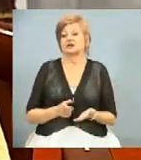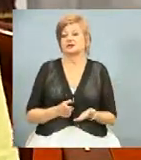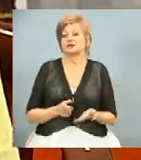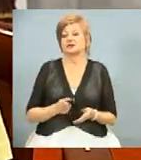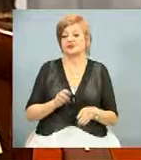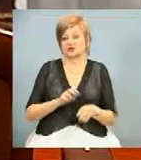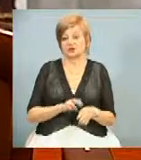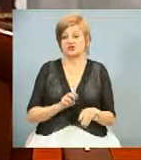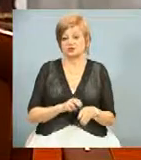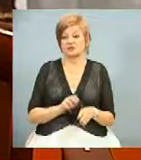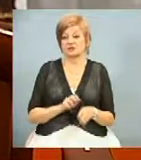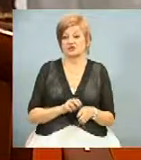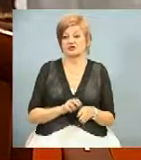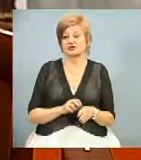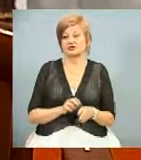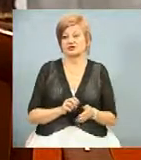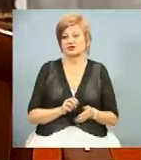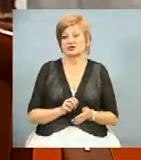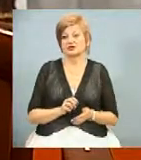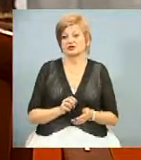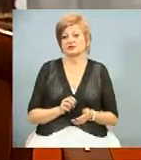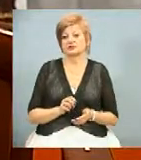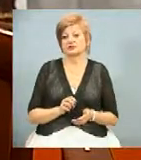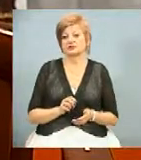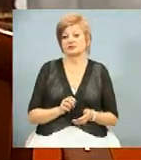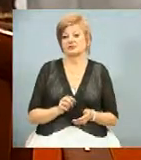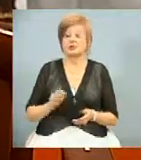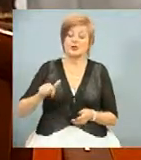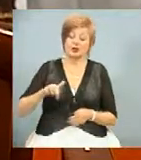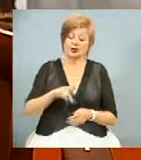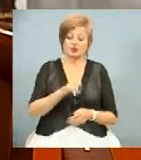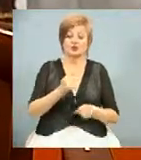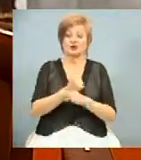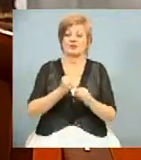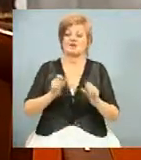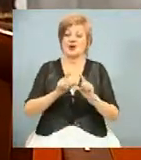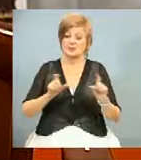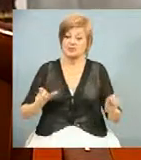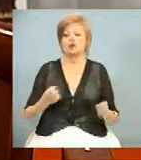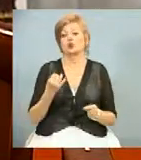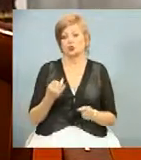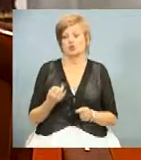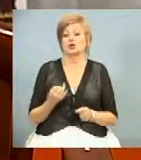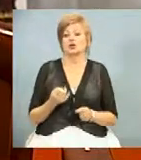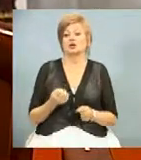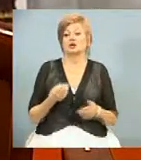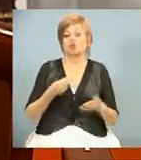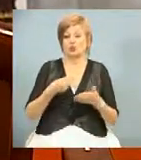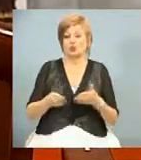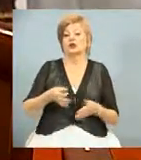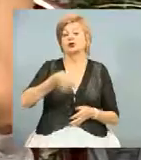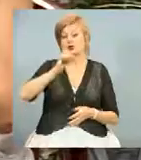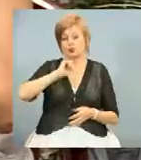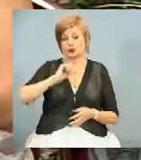ліки, так? Так, ліки, і вони йдуть домою і п'ють ці